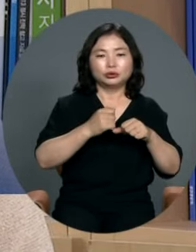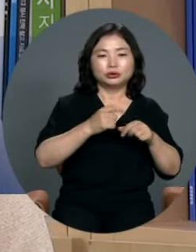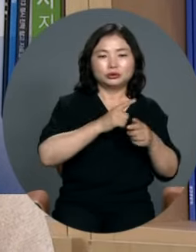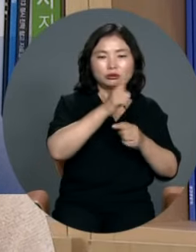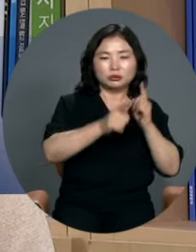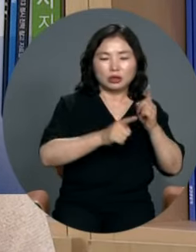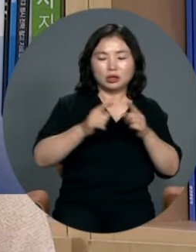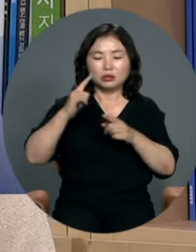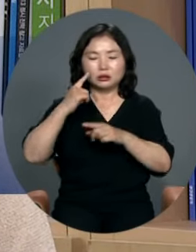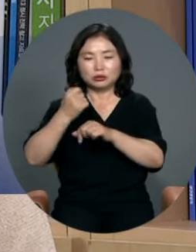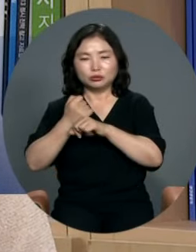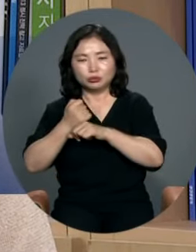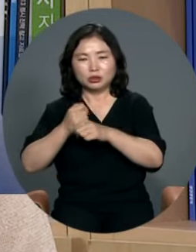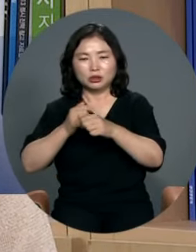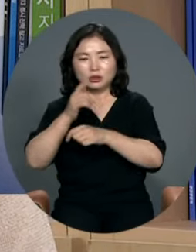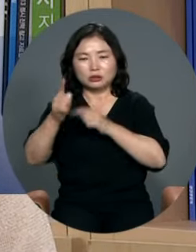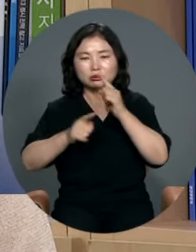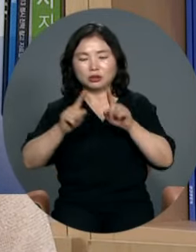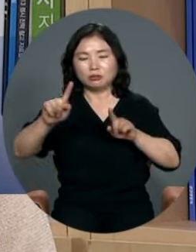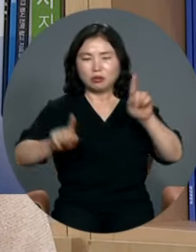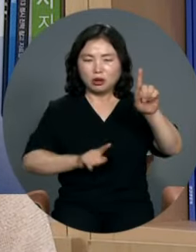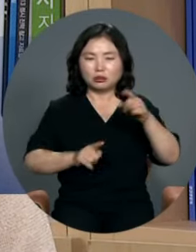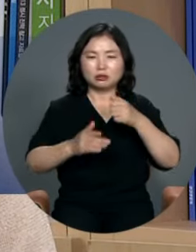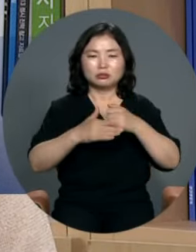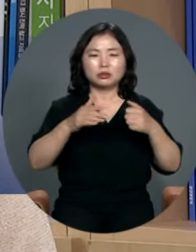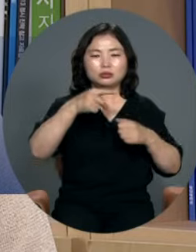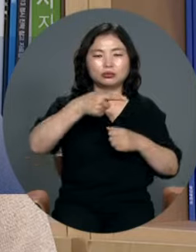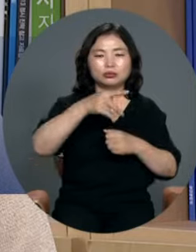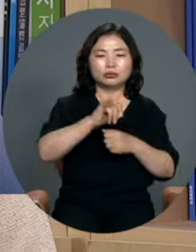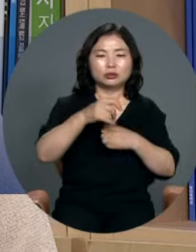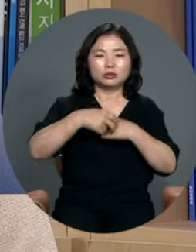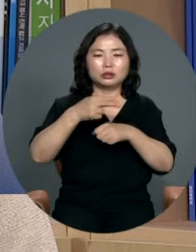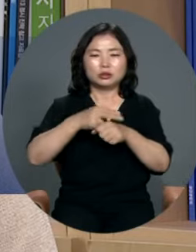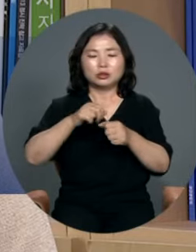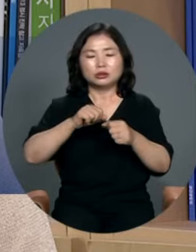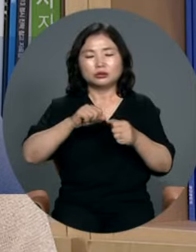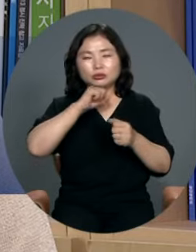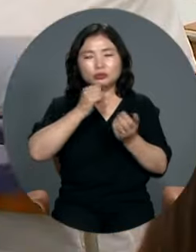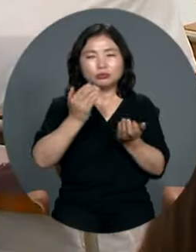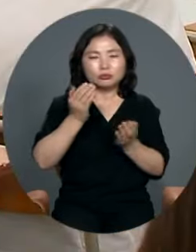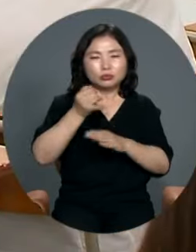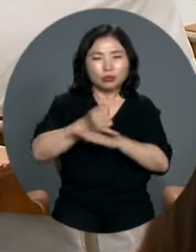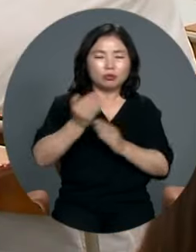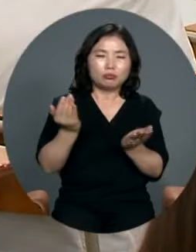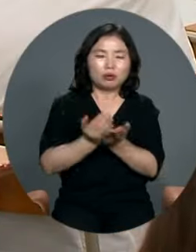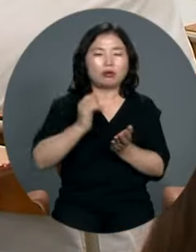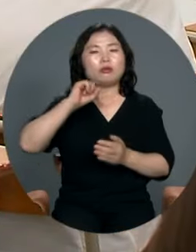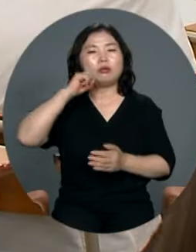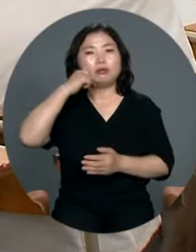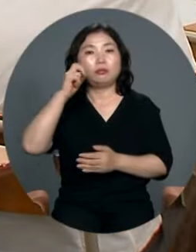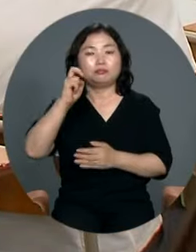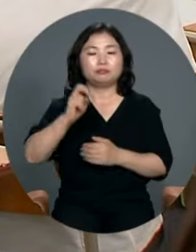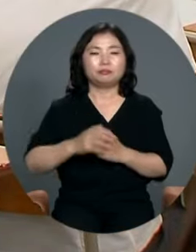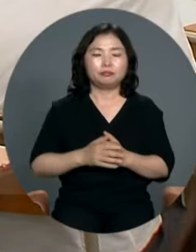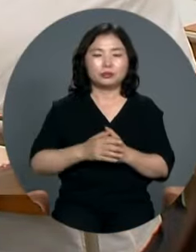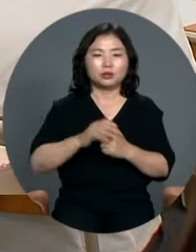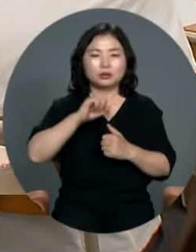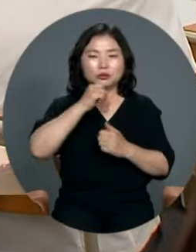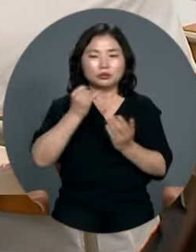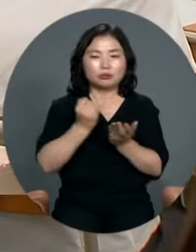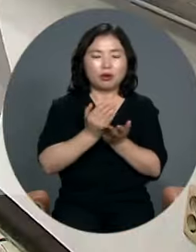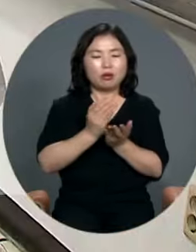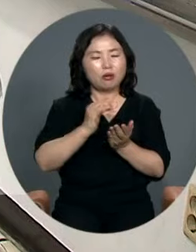초월하면서 수시 모집에서 의대는 최저 맞추기가 쉽지 않을 것으로 전망됩니다. 수능 최저를 맞추지 못하는